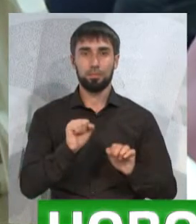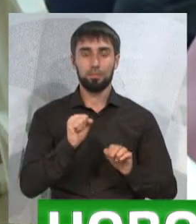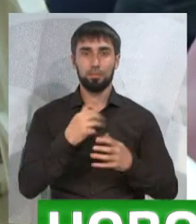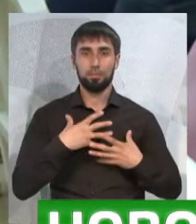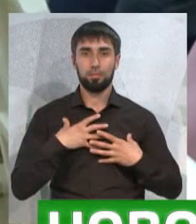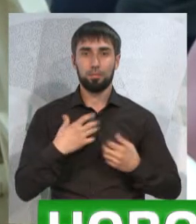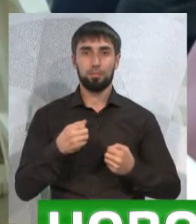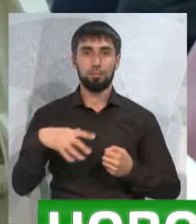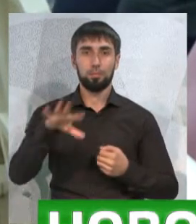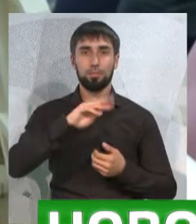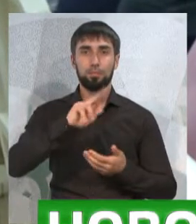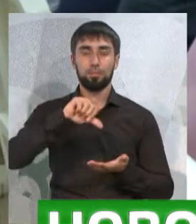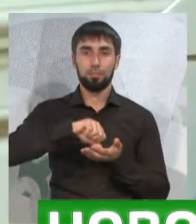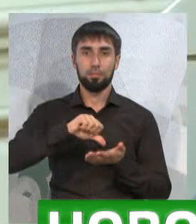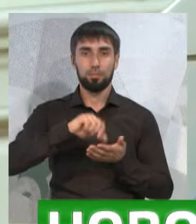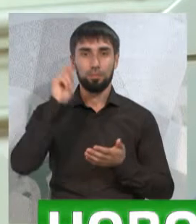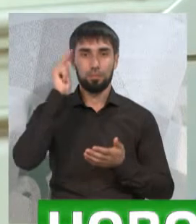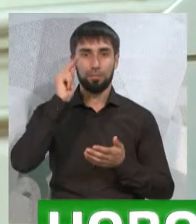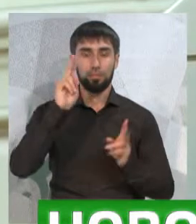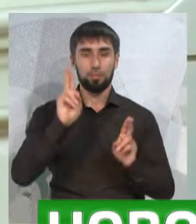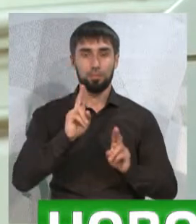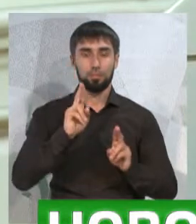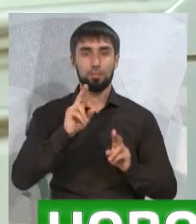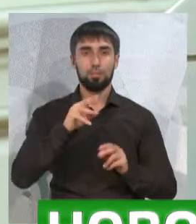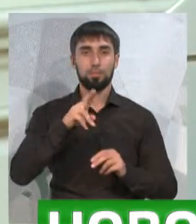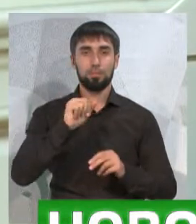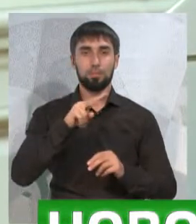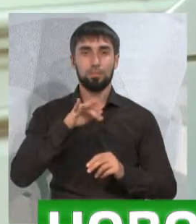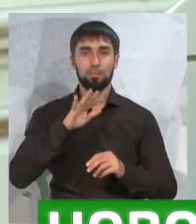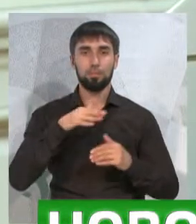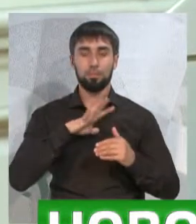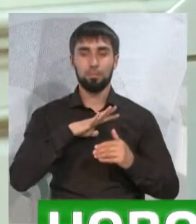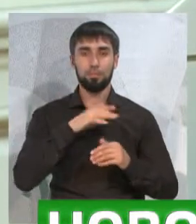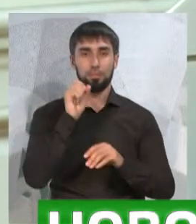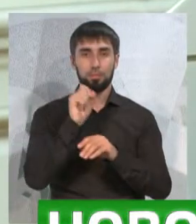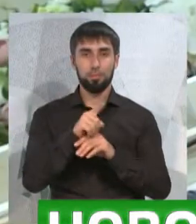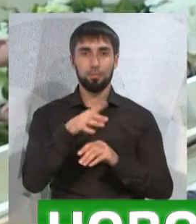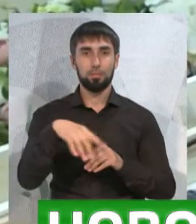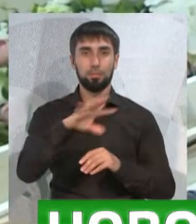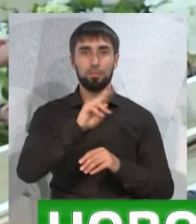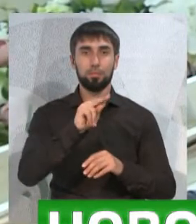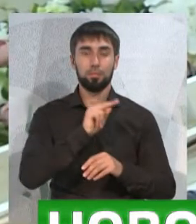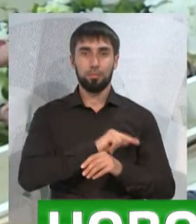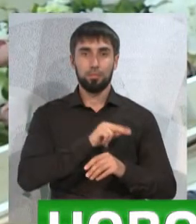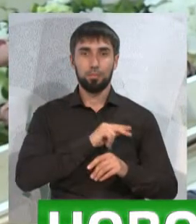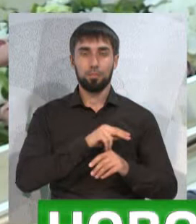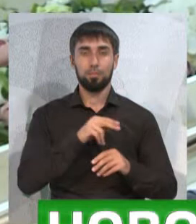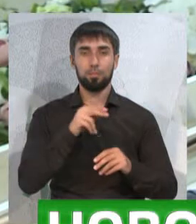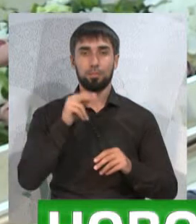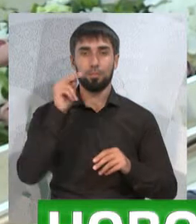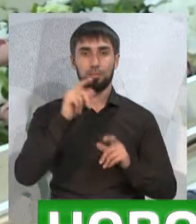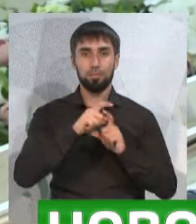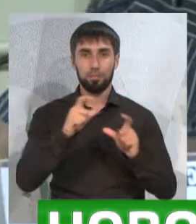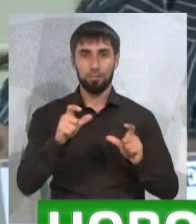всех причастных к учебному процессу, Махмуд Али Калиматов поручил организовать для работников общеобразовательных учреждений, включая